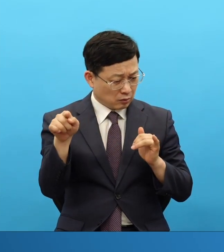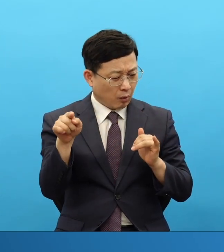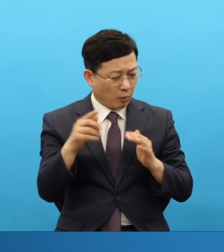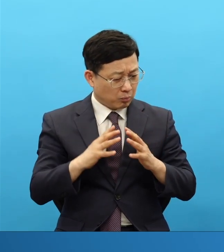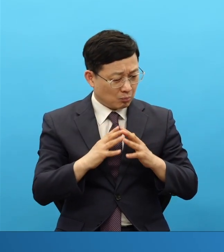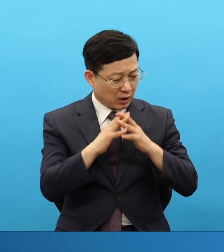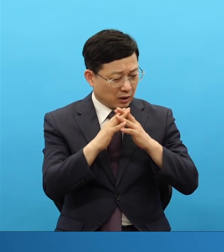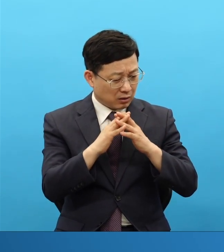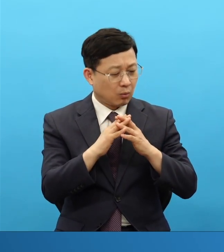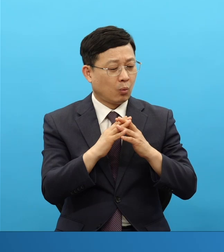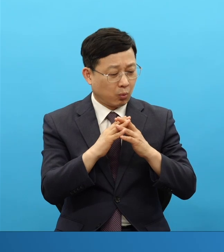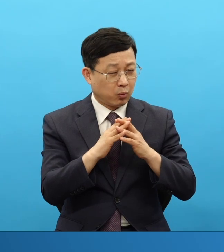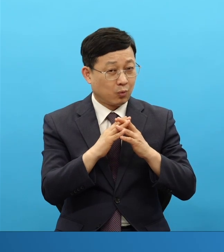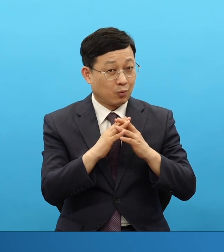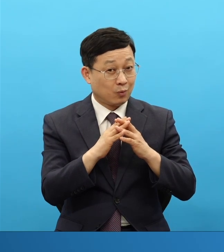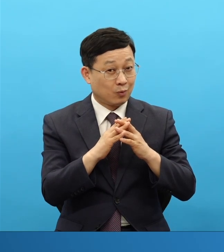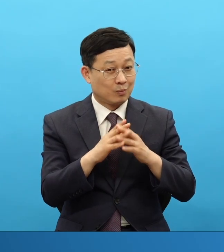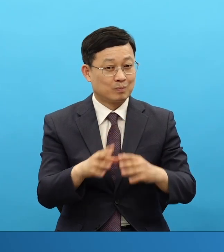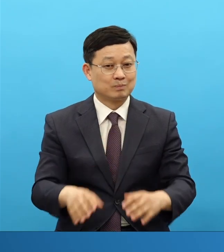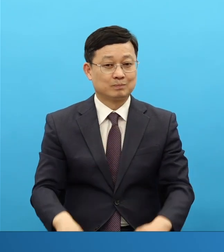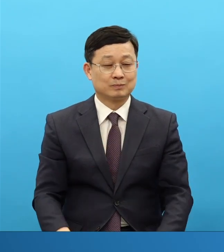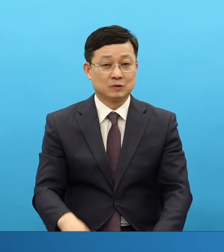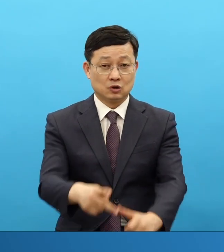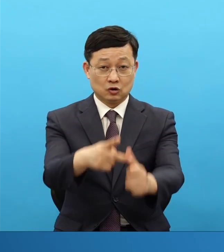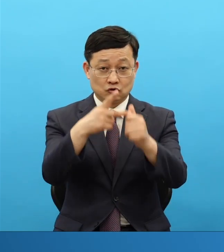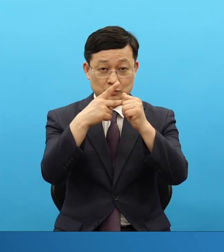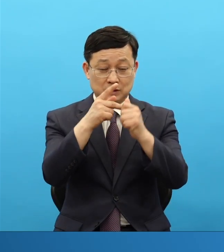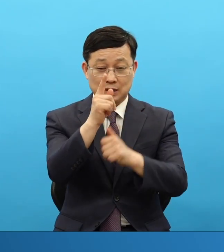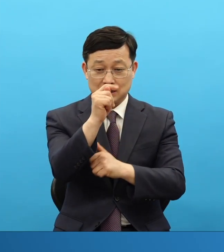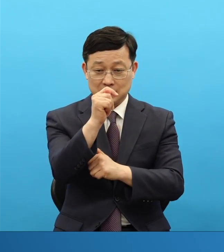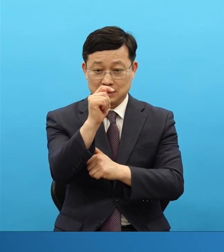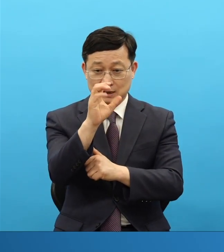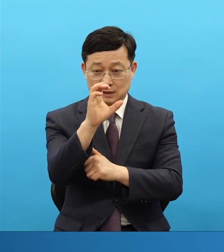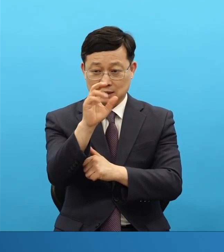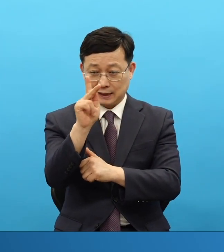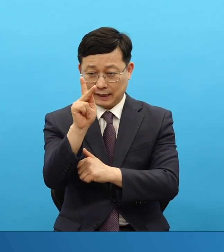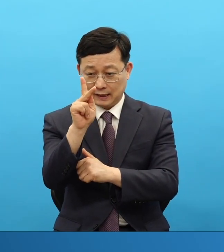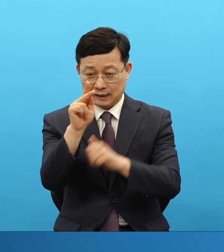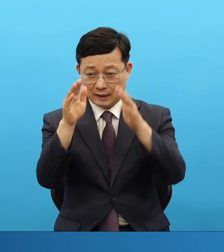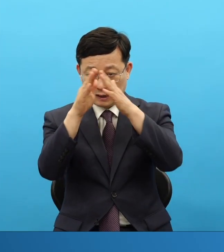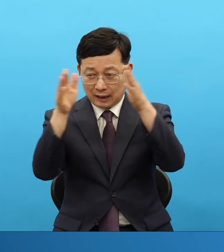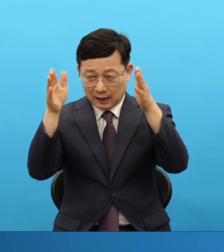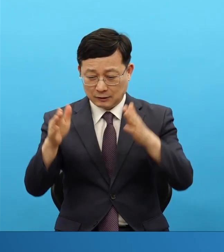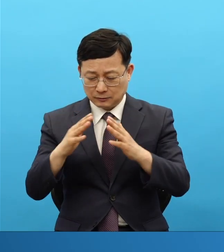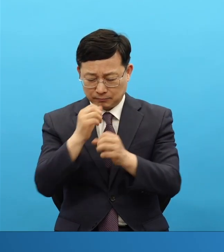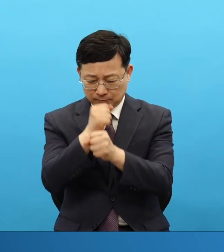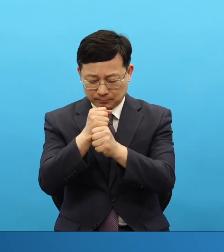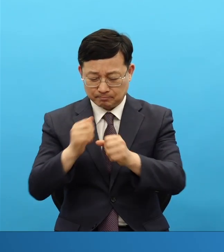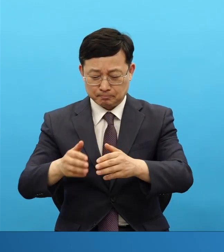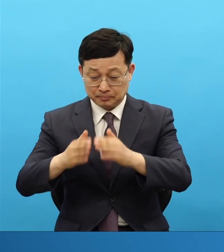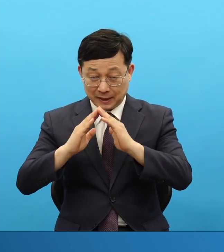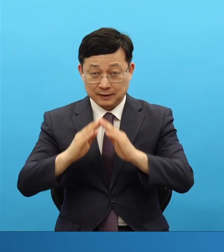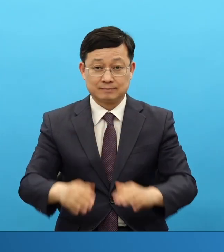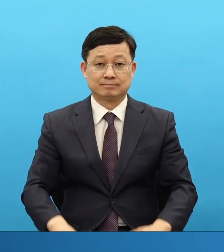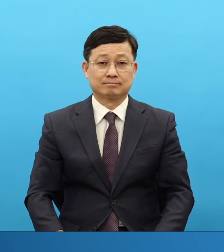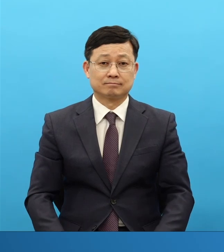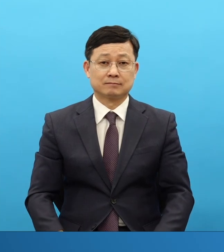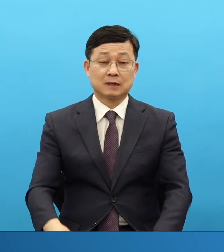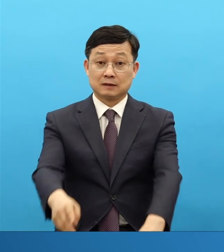church and those who did world evangelization. 만들어야 돼요. Make the TCK house. 그러고 여러분의